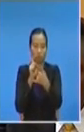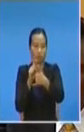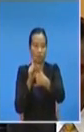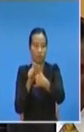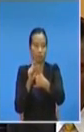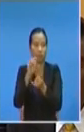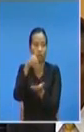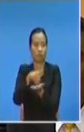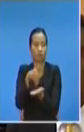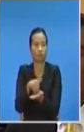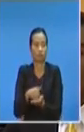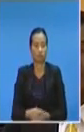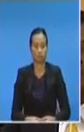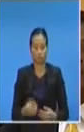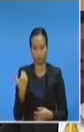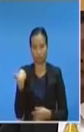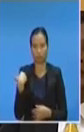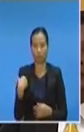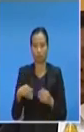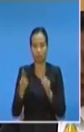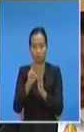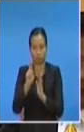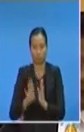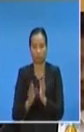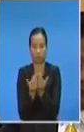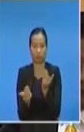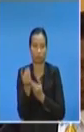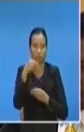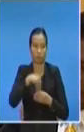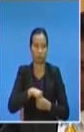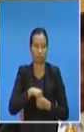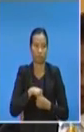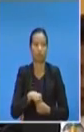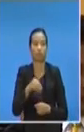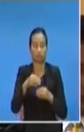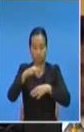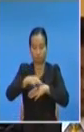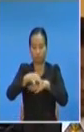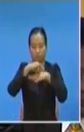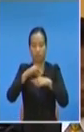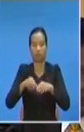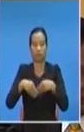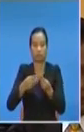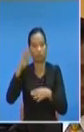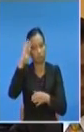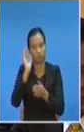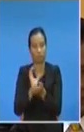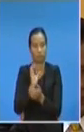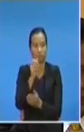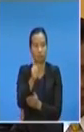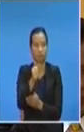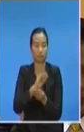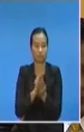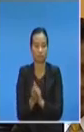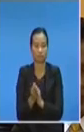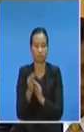ว่าสามารถใช้ระบบคุณธรรมและแต่งตั้งได้นะครับเพราะฉะนั้นในการที่จะเสนอแนวคิ